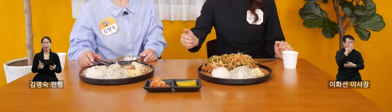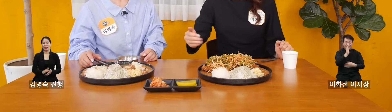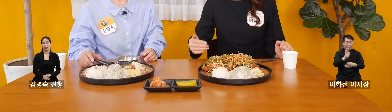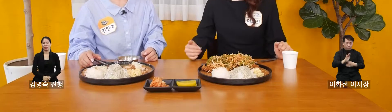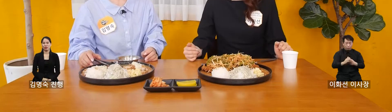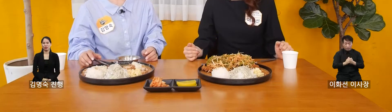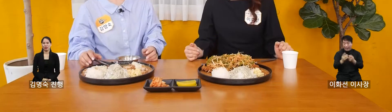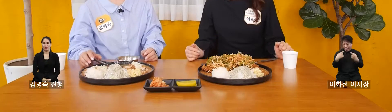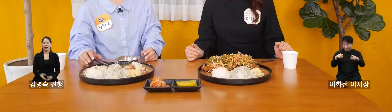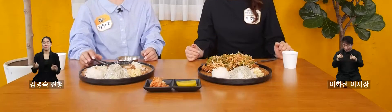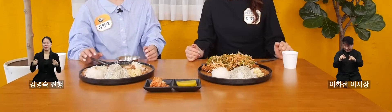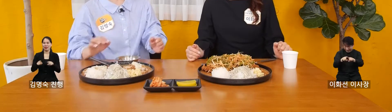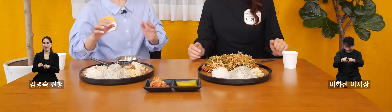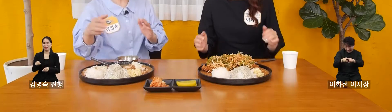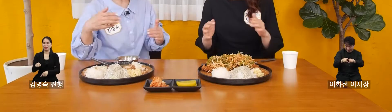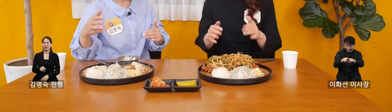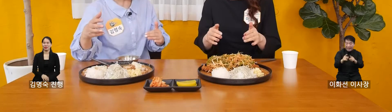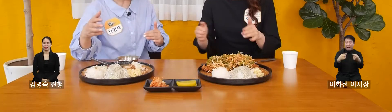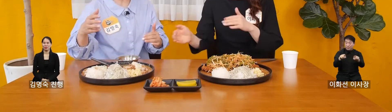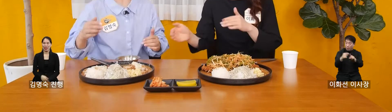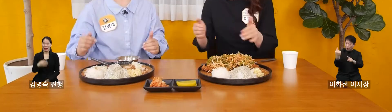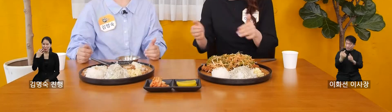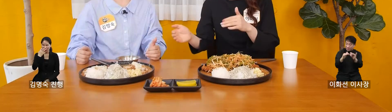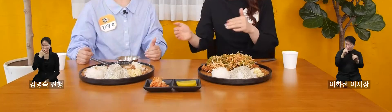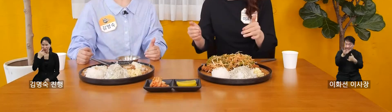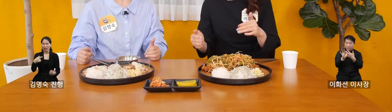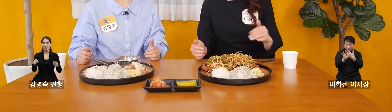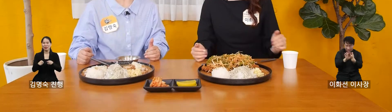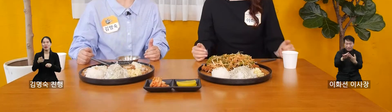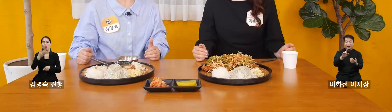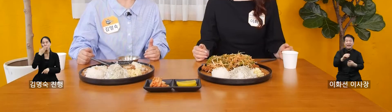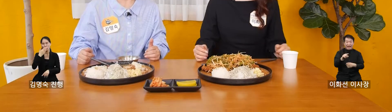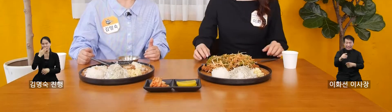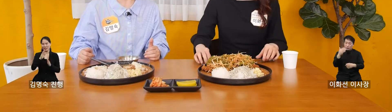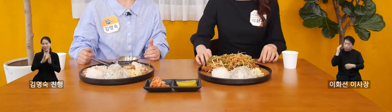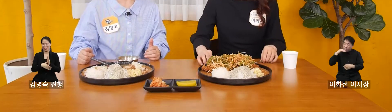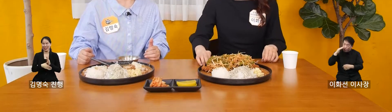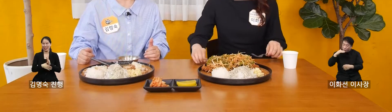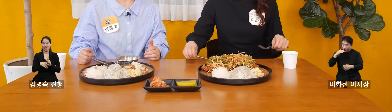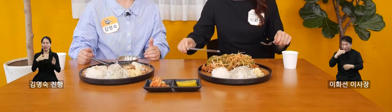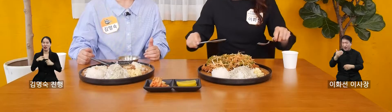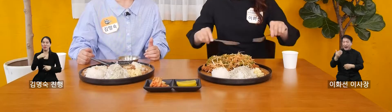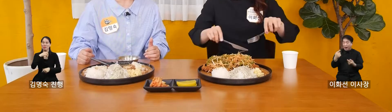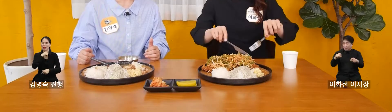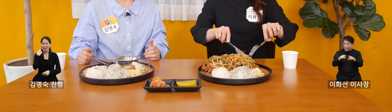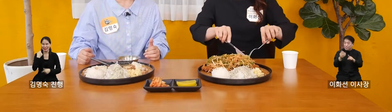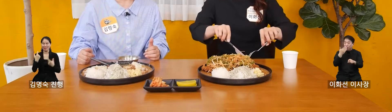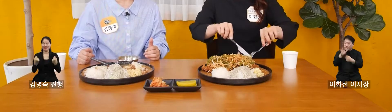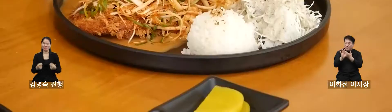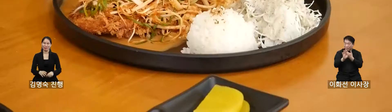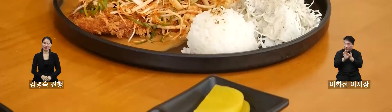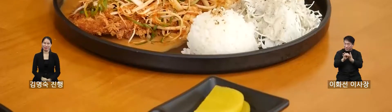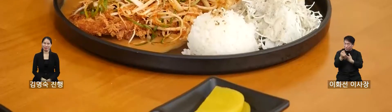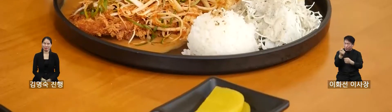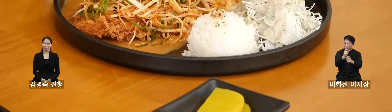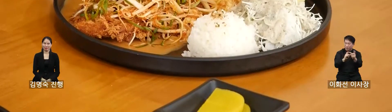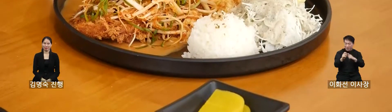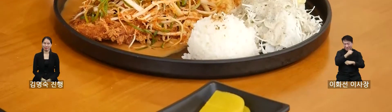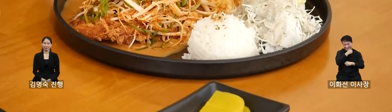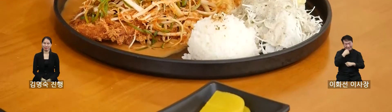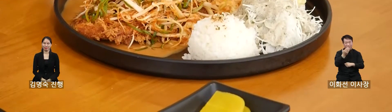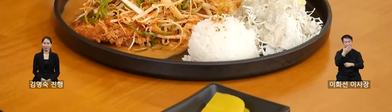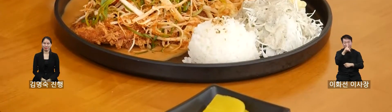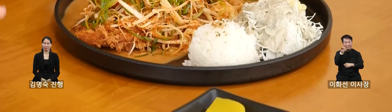뭐 동행이 있잖아요. 이렇게 매콤한 거랑 같이 이렇게 먹어야 네. 또 그 조금 더 근데 이제